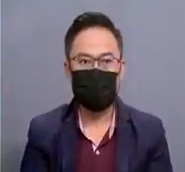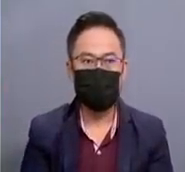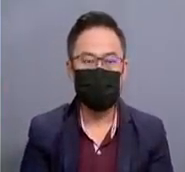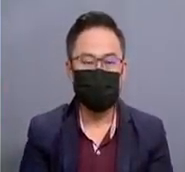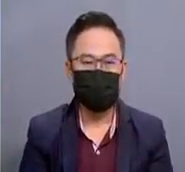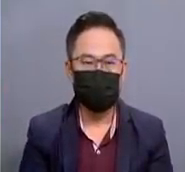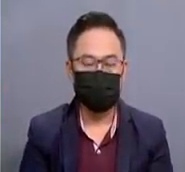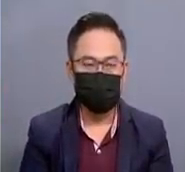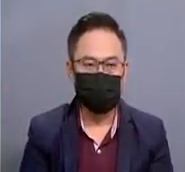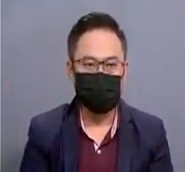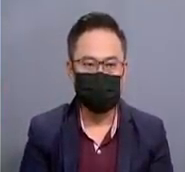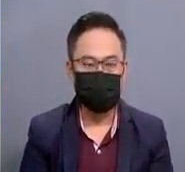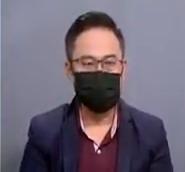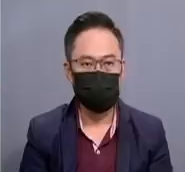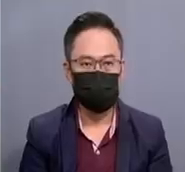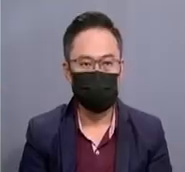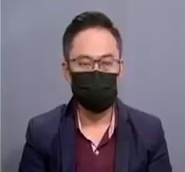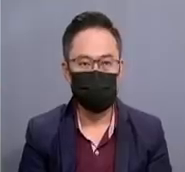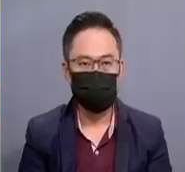ดเข้ามาเชิญเลยค่ะ